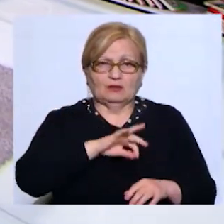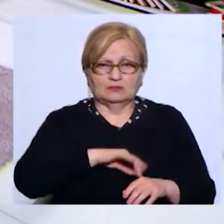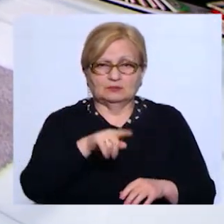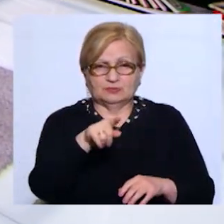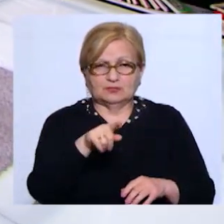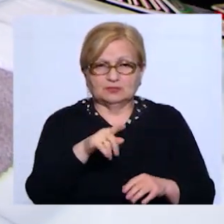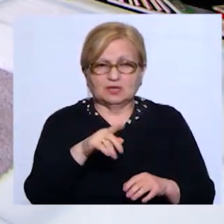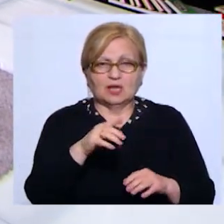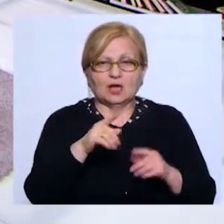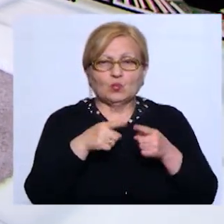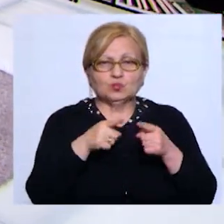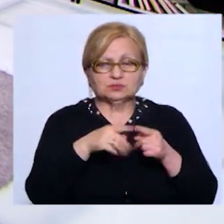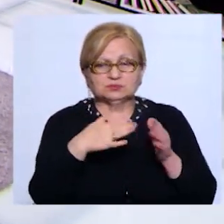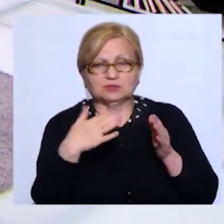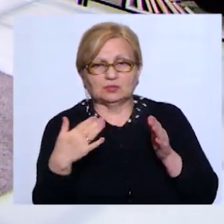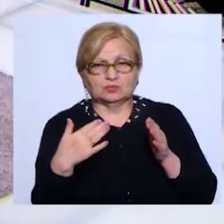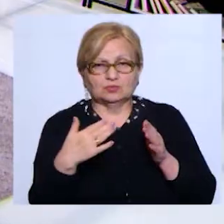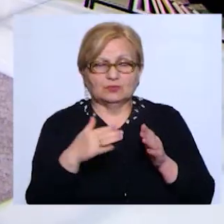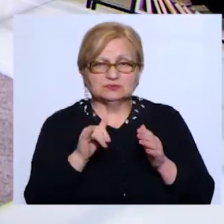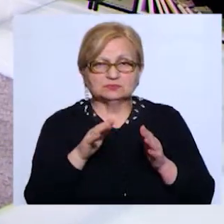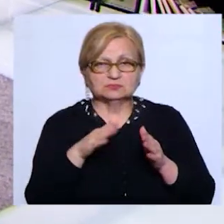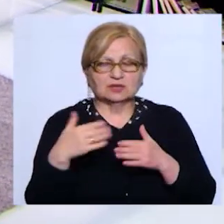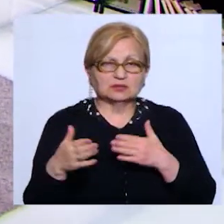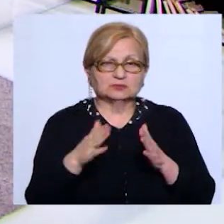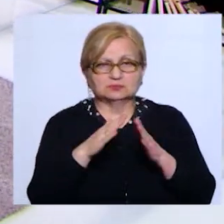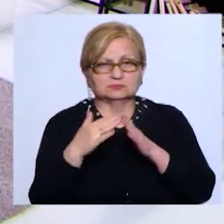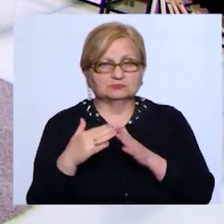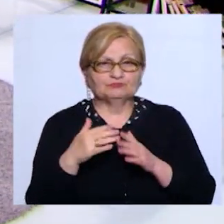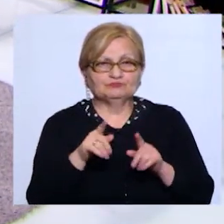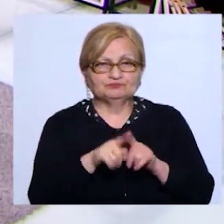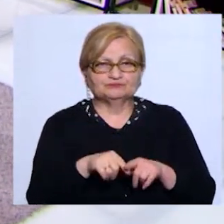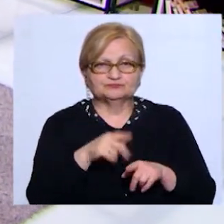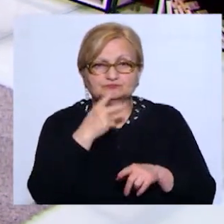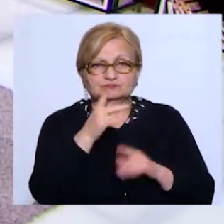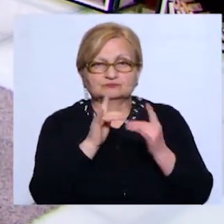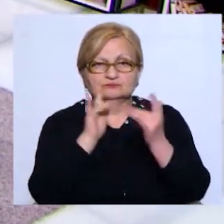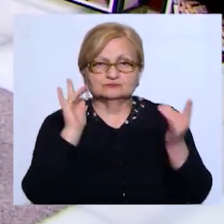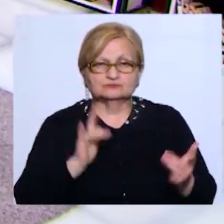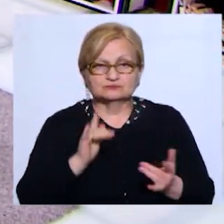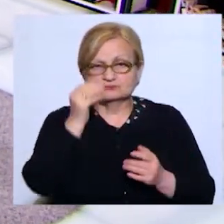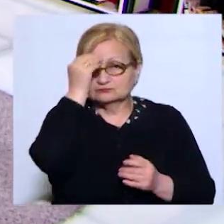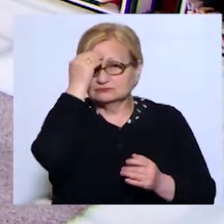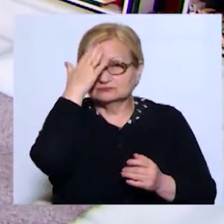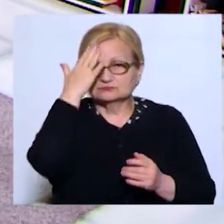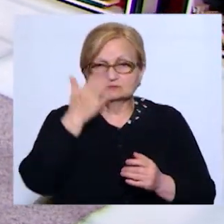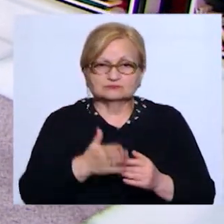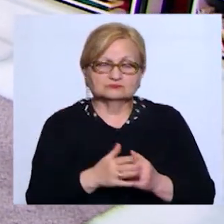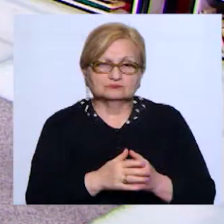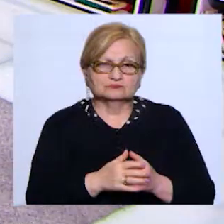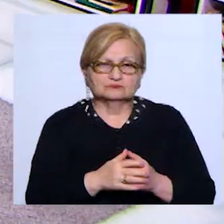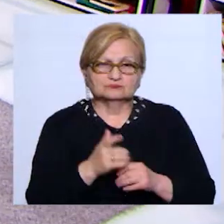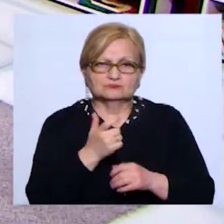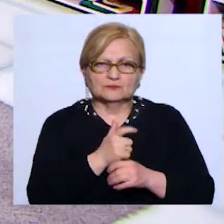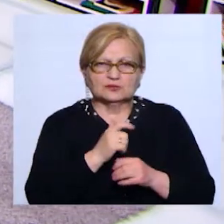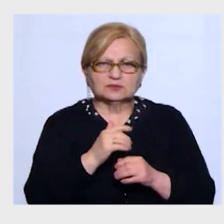ხოლმე აი დახრილობის დახრილობას. აი ასევე, აი ხიდი იაპონიაში, ესეთი ყველაზე ესეთი